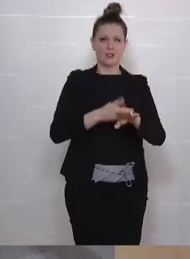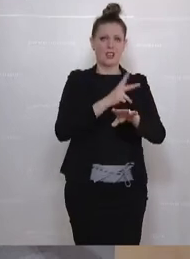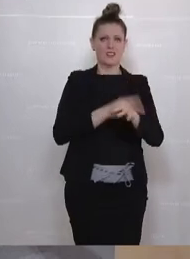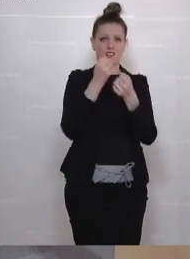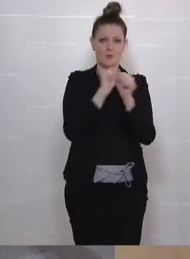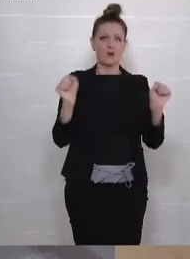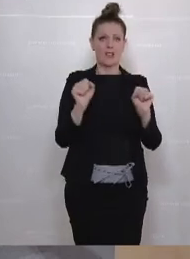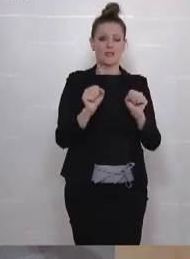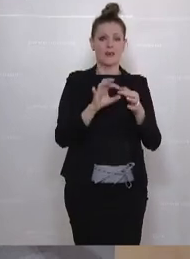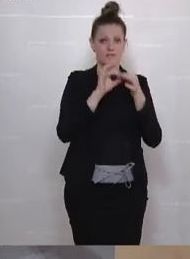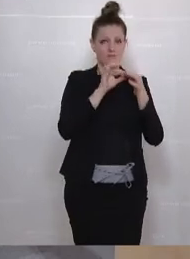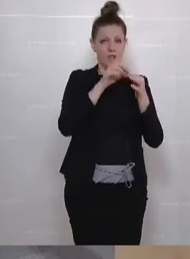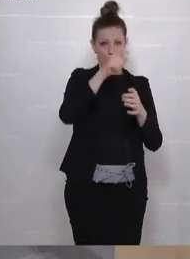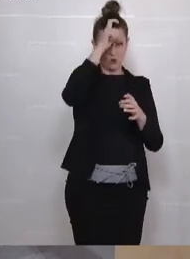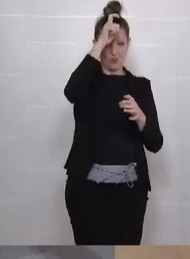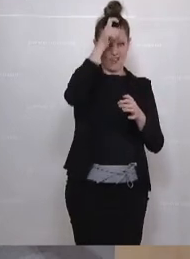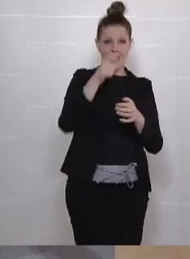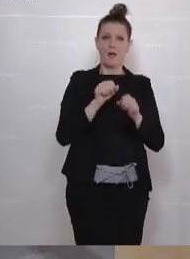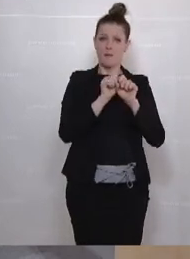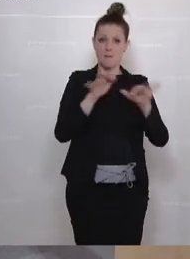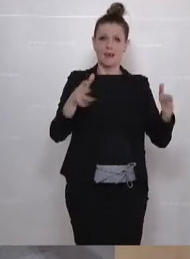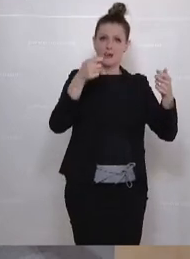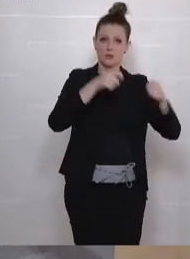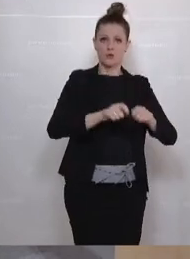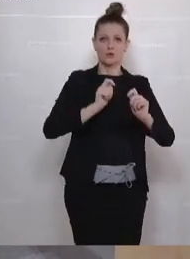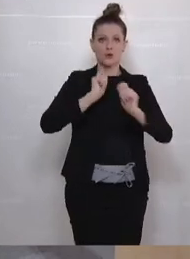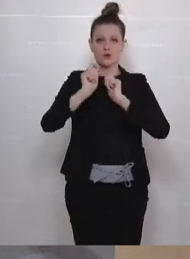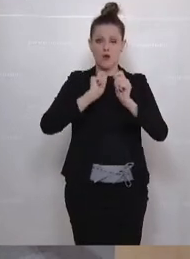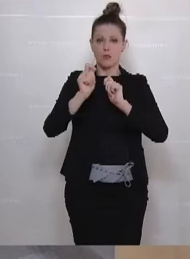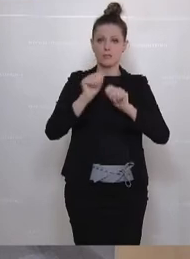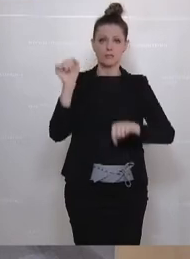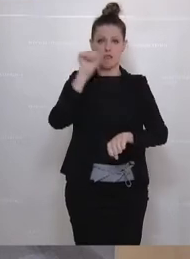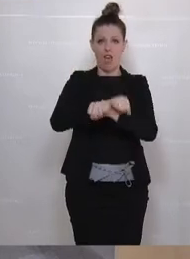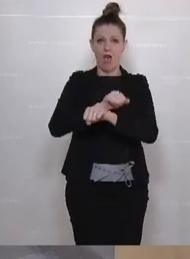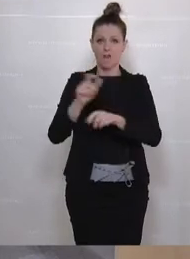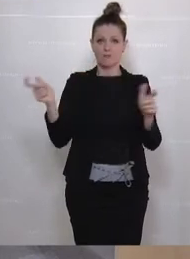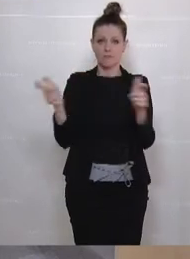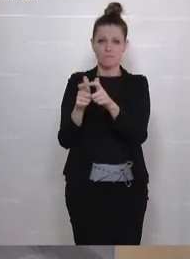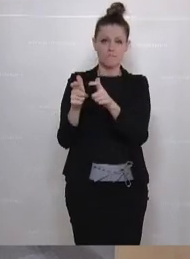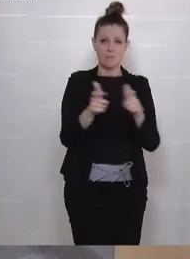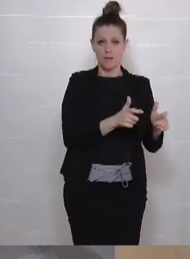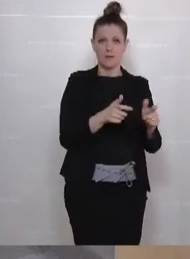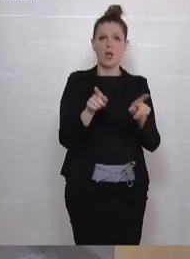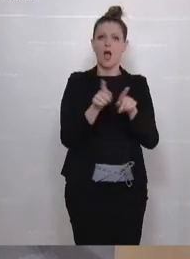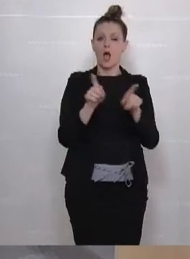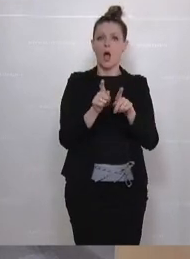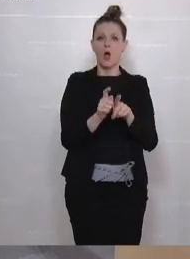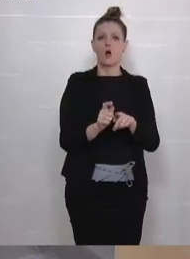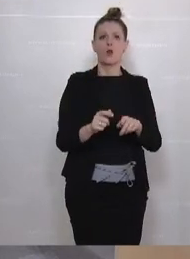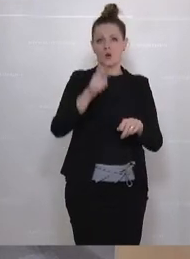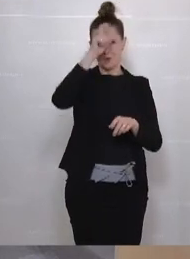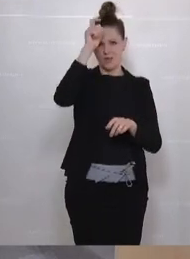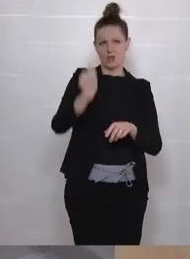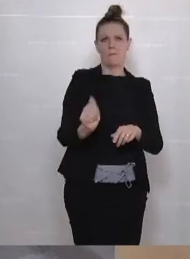Demokratie in der Türkei, da Medien geschlossen und Journalisten inhaftiert wurden, sowie die türkische